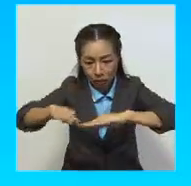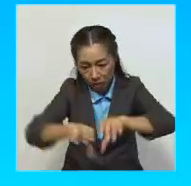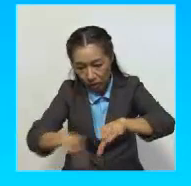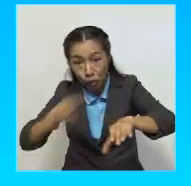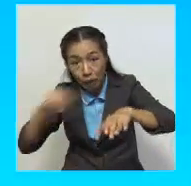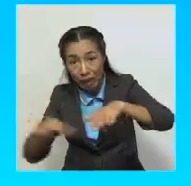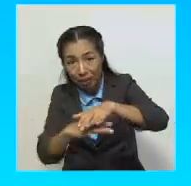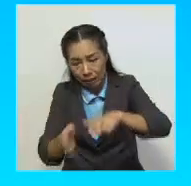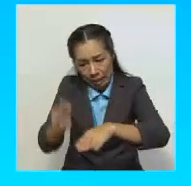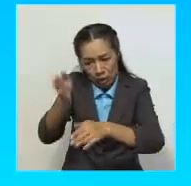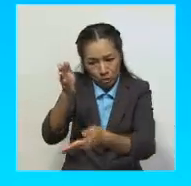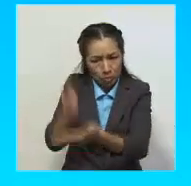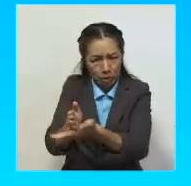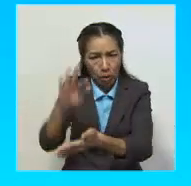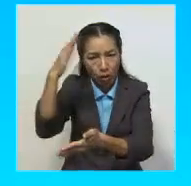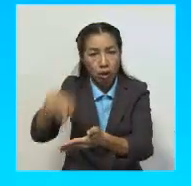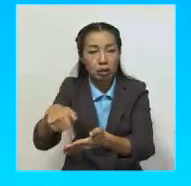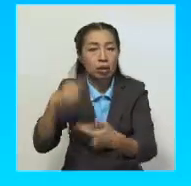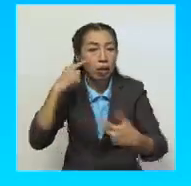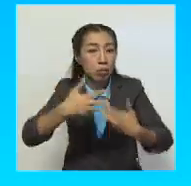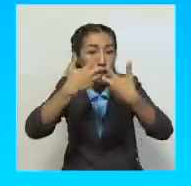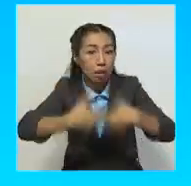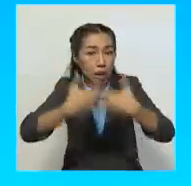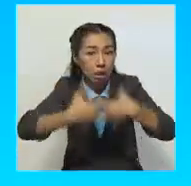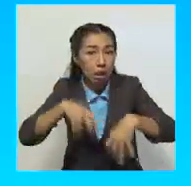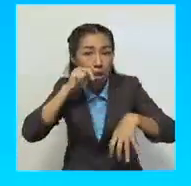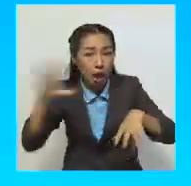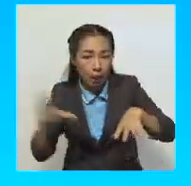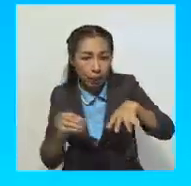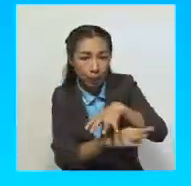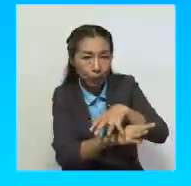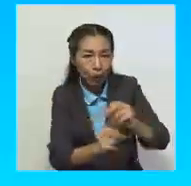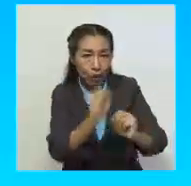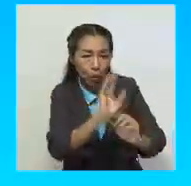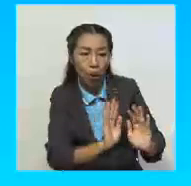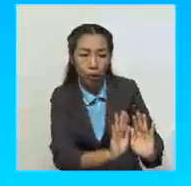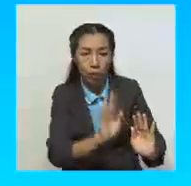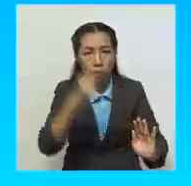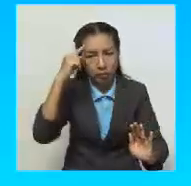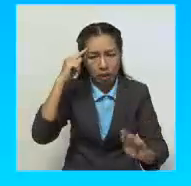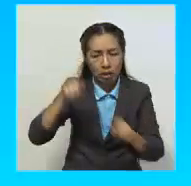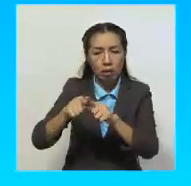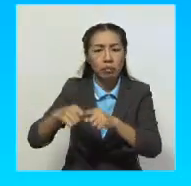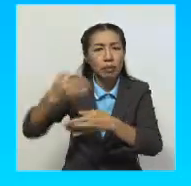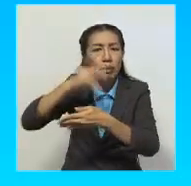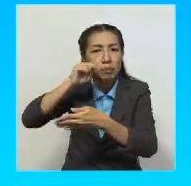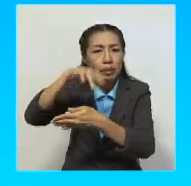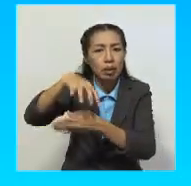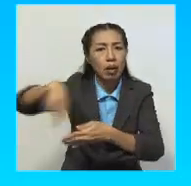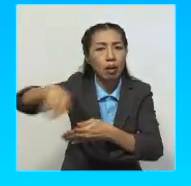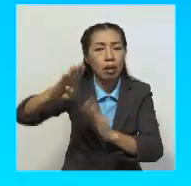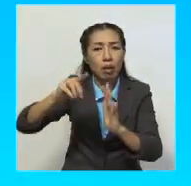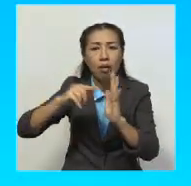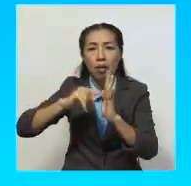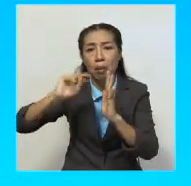มเขตชั้นในนะครับพร้อมกับมีการสำรองเครื่องสูบน้ำเอาไว้นะครับและรวมไปถึงมีการเก็บไปไว้ที่โครงการส่งน้ำและบำรุงรักษาบ